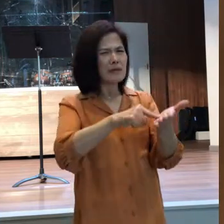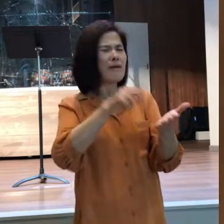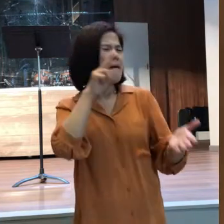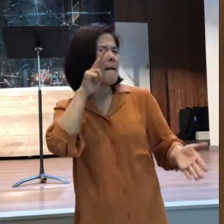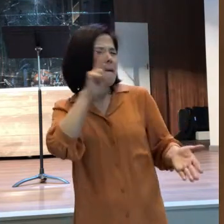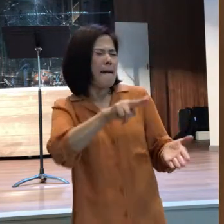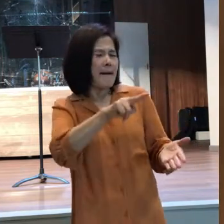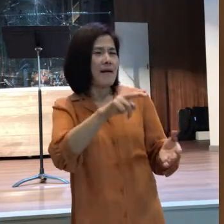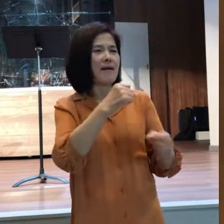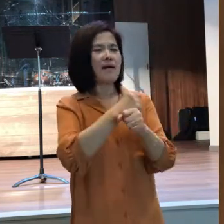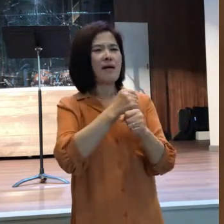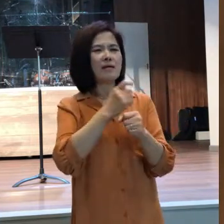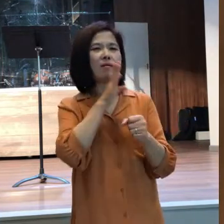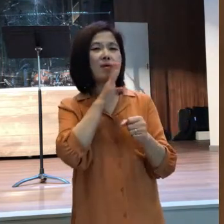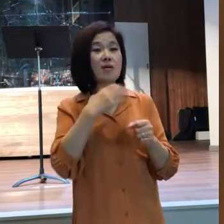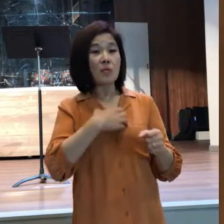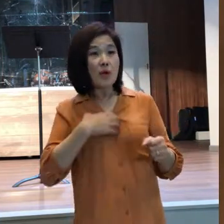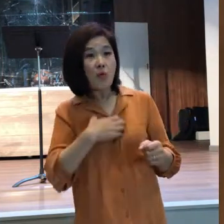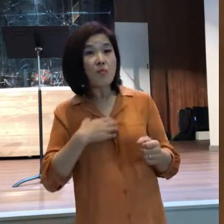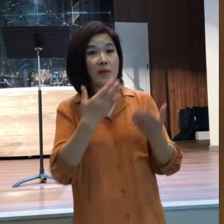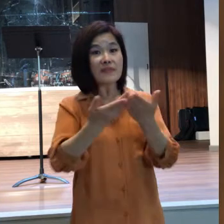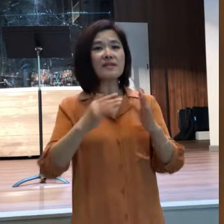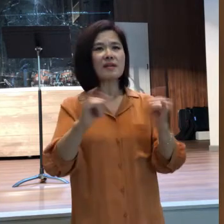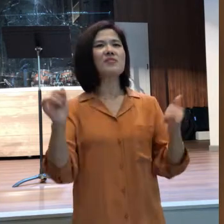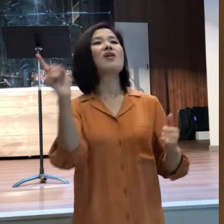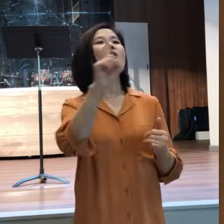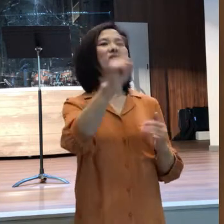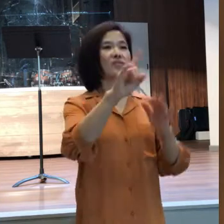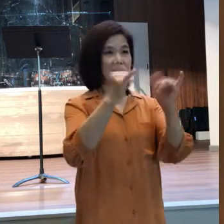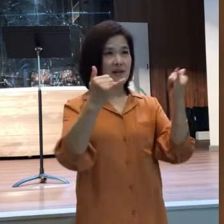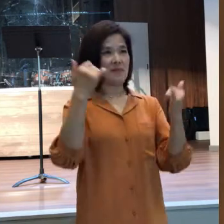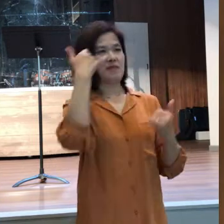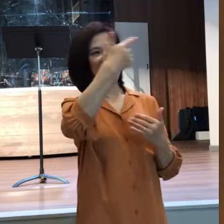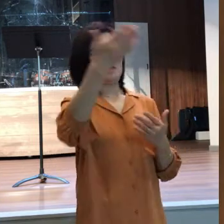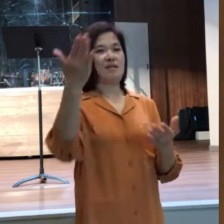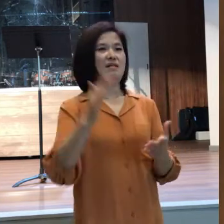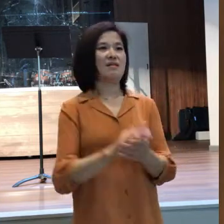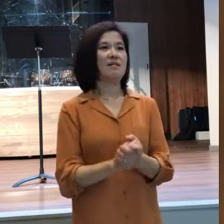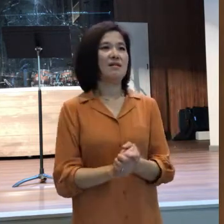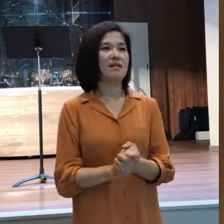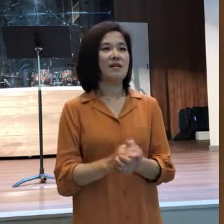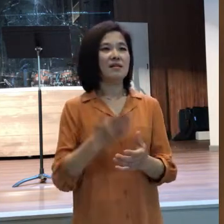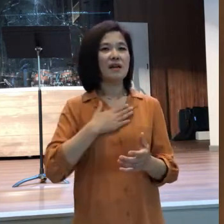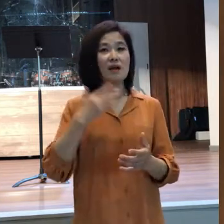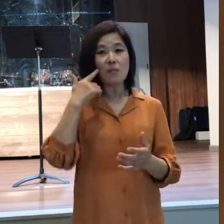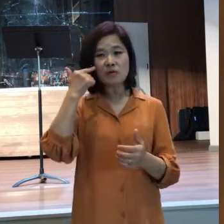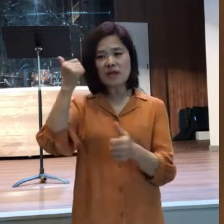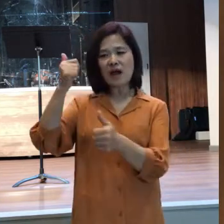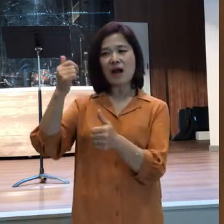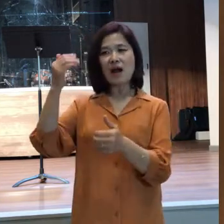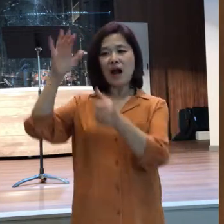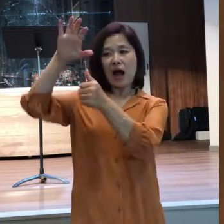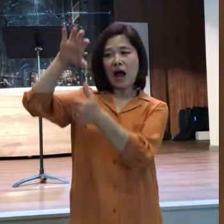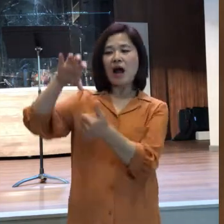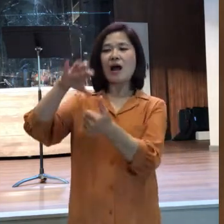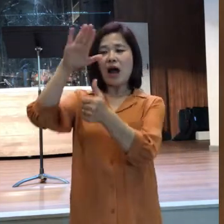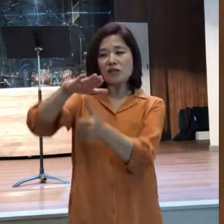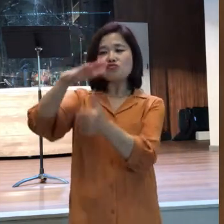극한 역경을 겪는 사람들은 어떤 사람이었습니까? 제가 목사 안수를